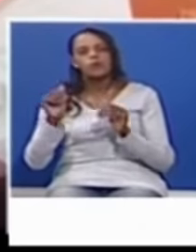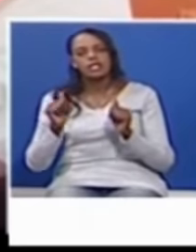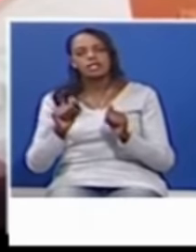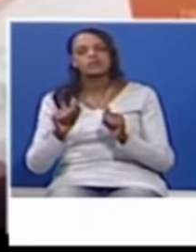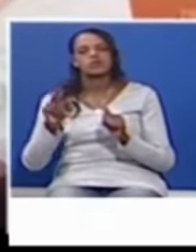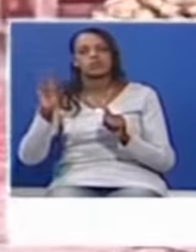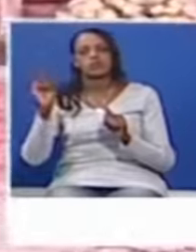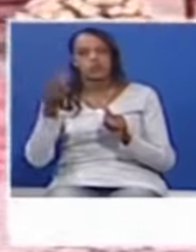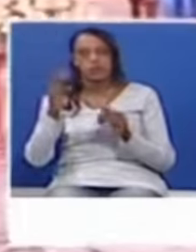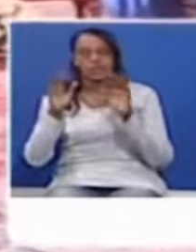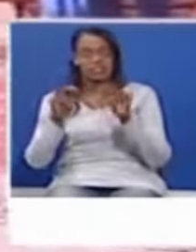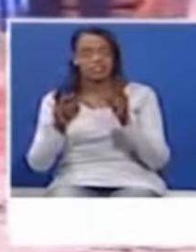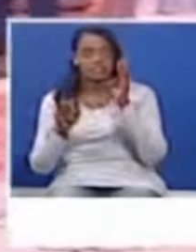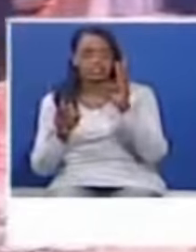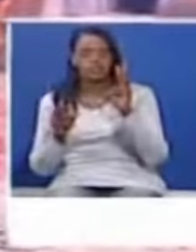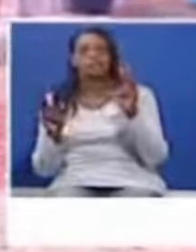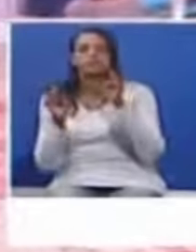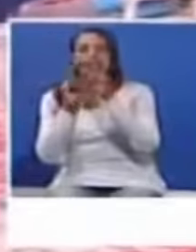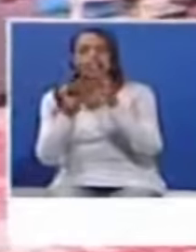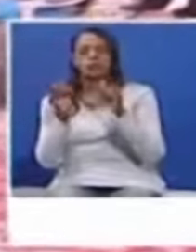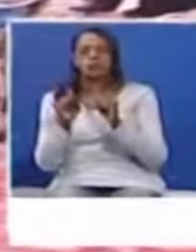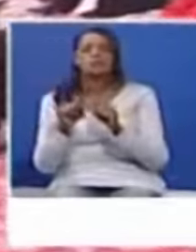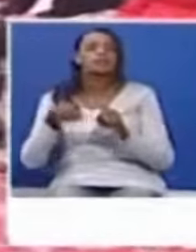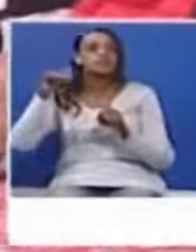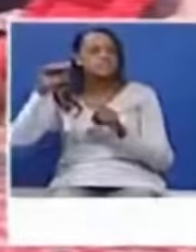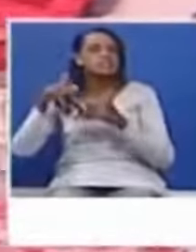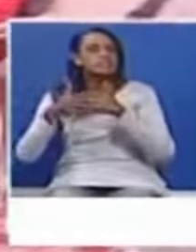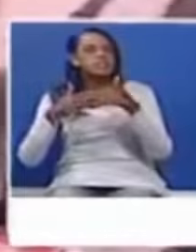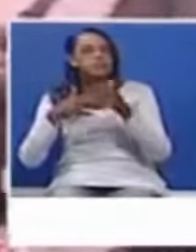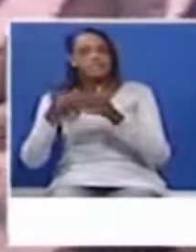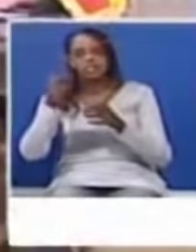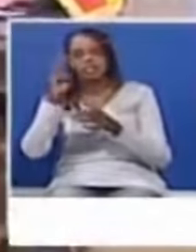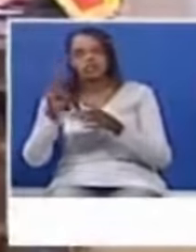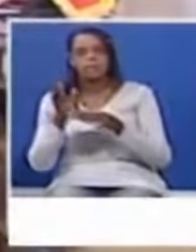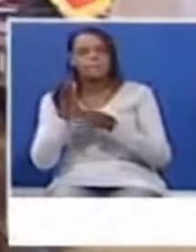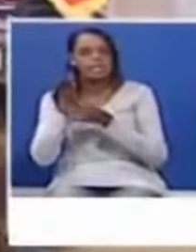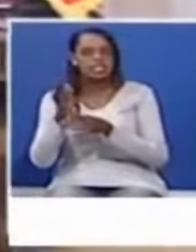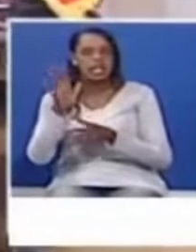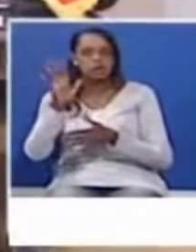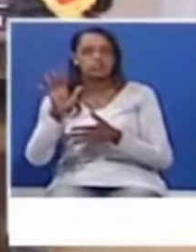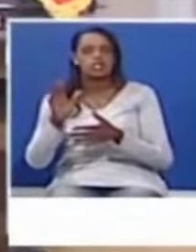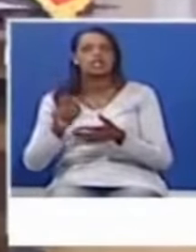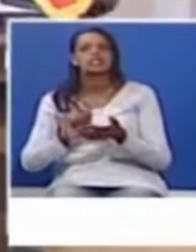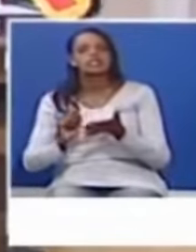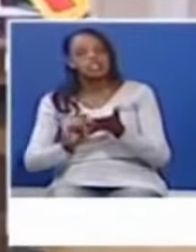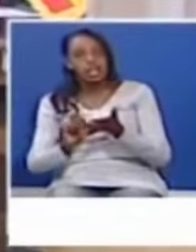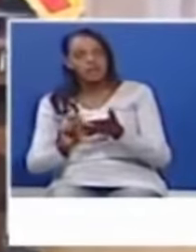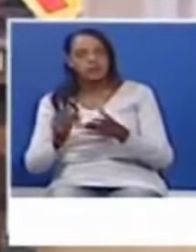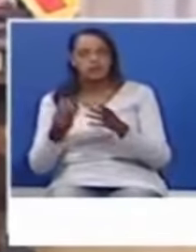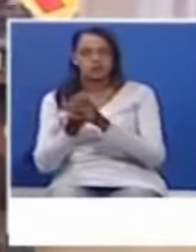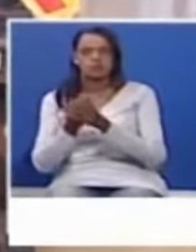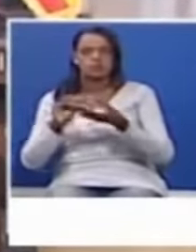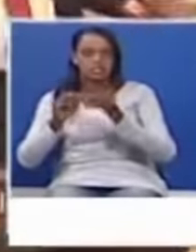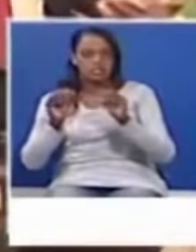Republic Somal محمد عبد الله محمد تراقبهم أو قصد استقبال نايتي سلسيو مرحتي بحمش مسكرم أبس مراز غطم لو حبر